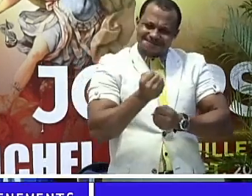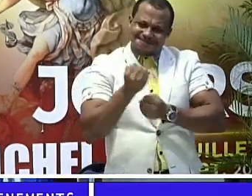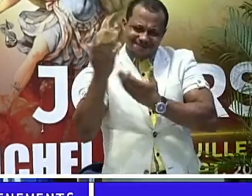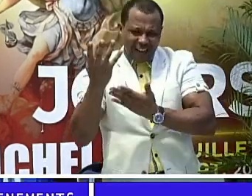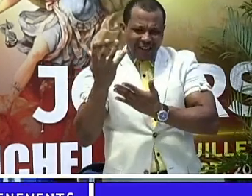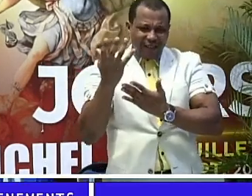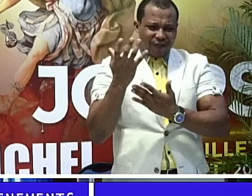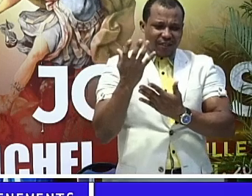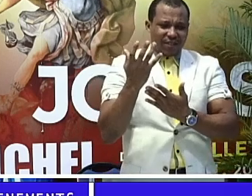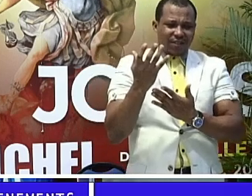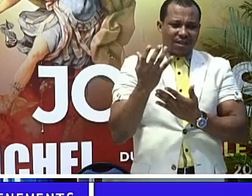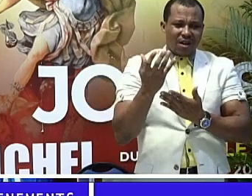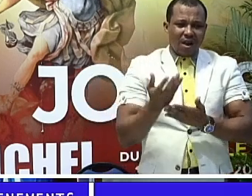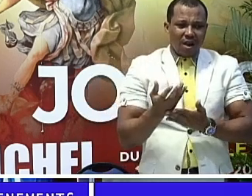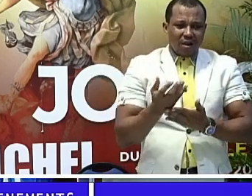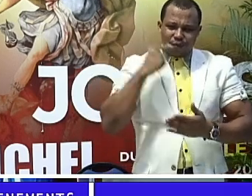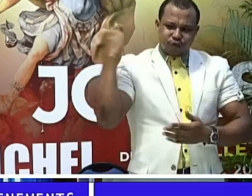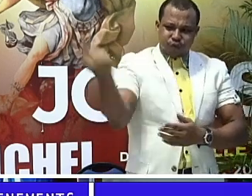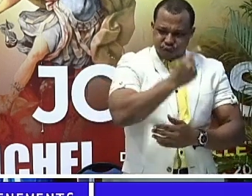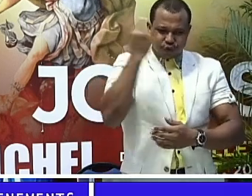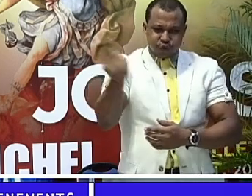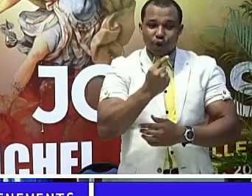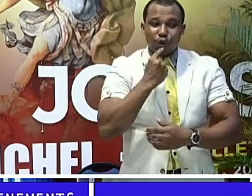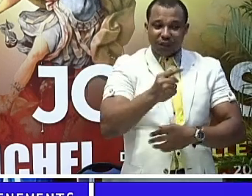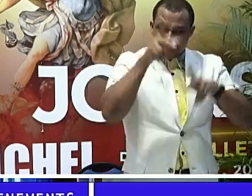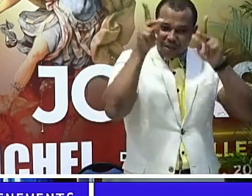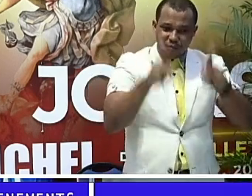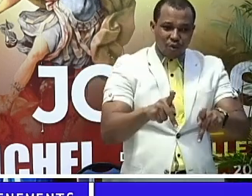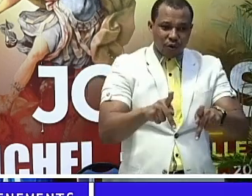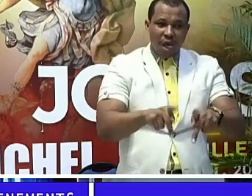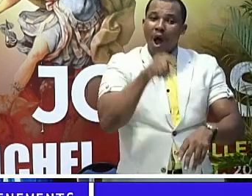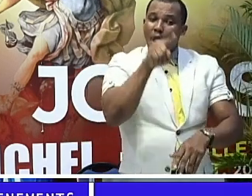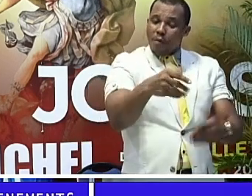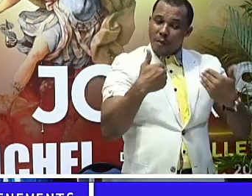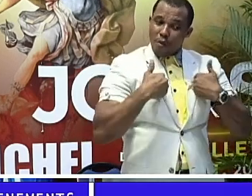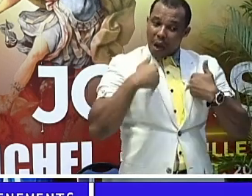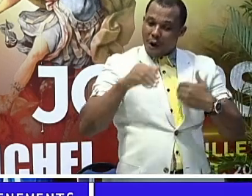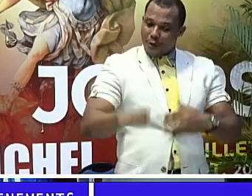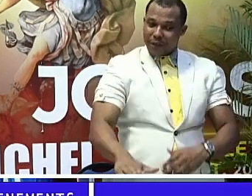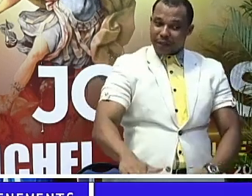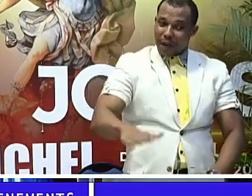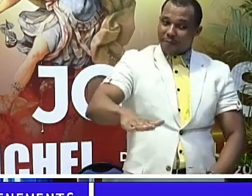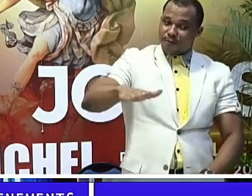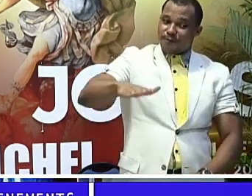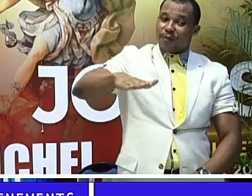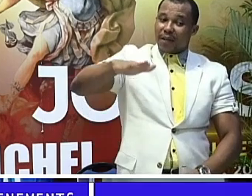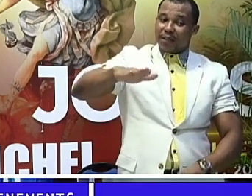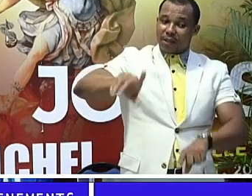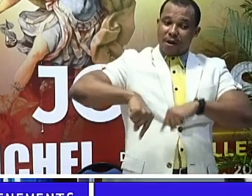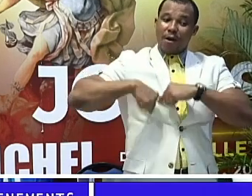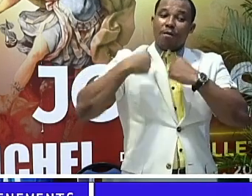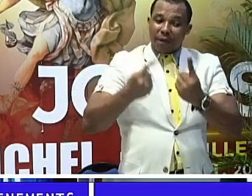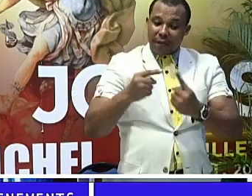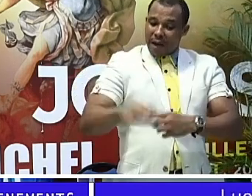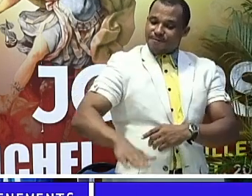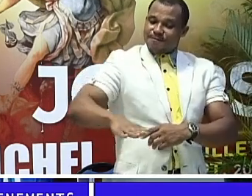ça fait moi-même moi dit au monde m'a prédit nous au grand petit monde qui a grandi pendant la grandi a apprendre ni faire